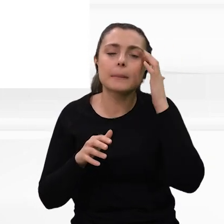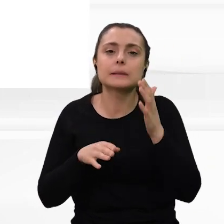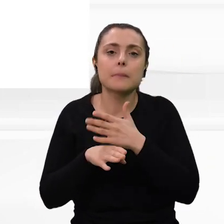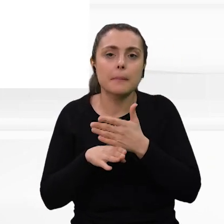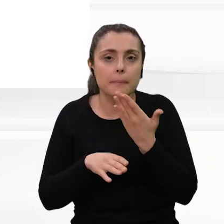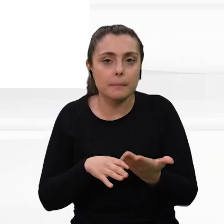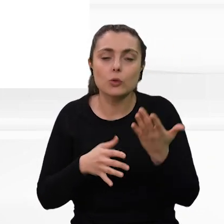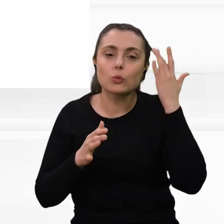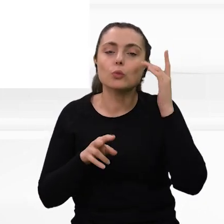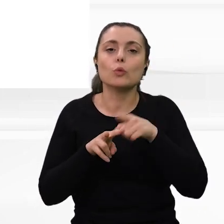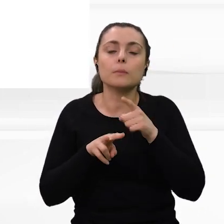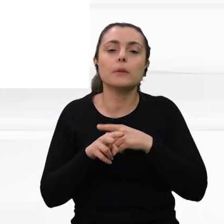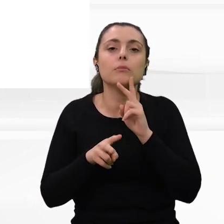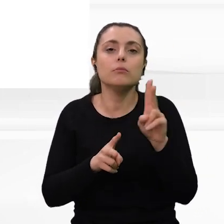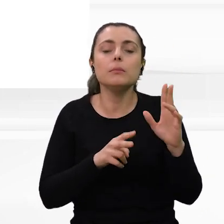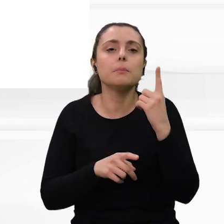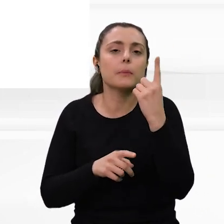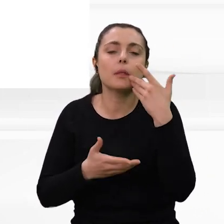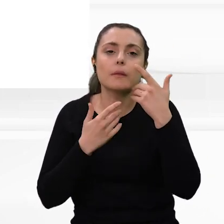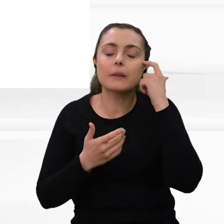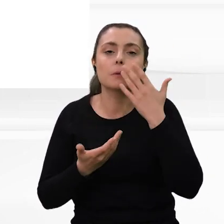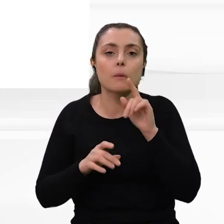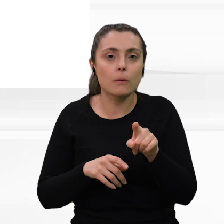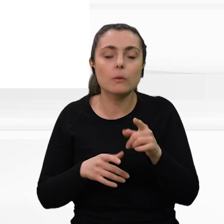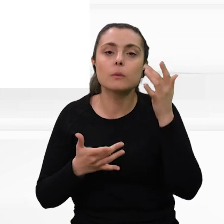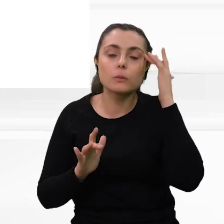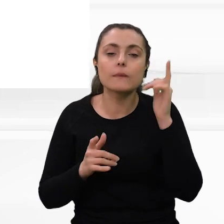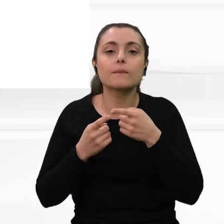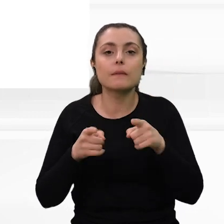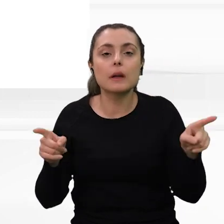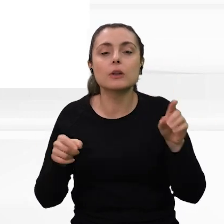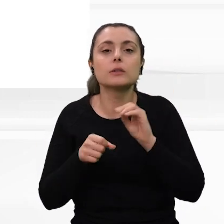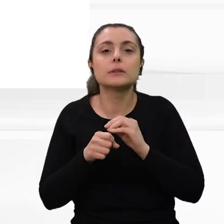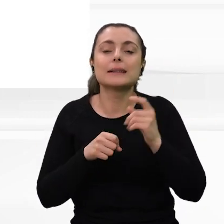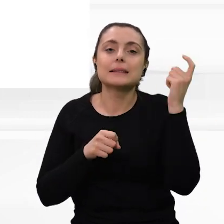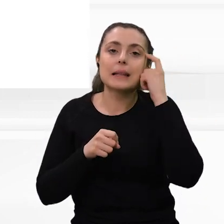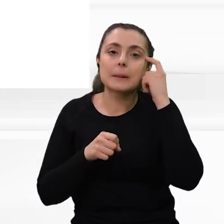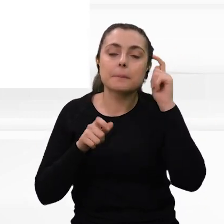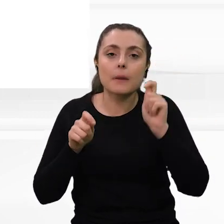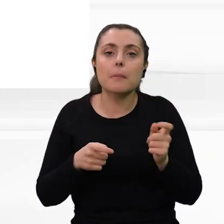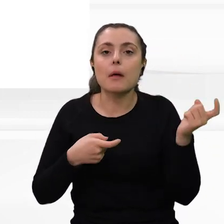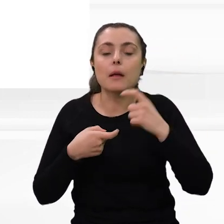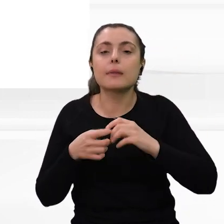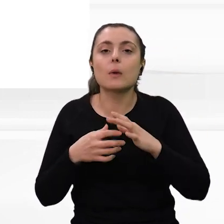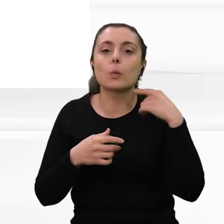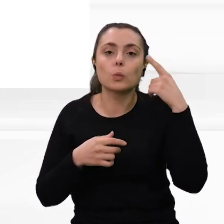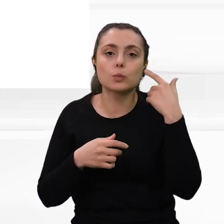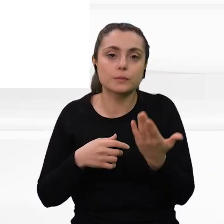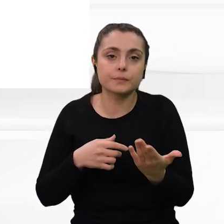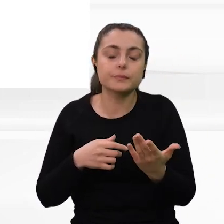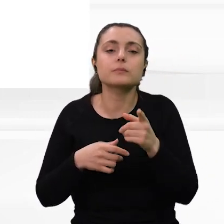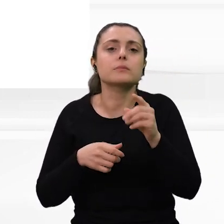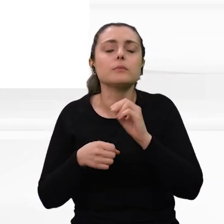temelinde yatan sebepler kültürel yozlaşmaya dair herhangi ifade yok kültürün farklı şekillerde tanımlanması ile ilgili ne